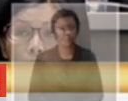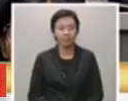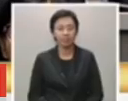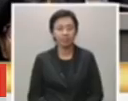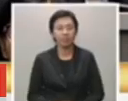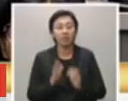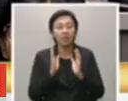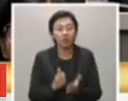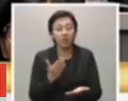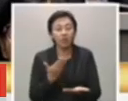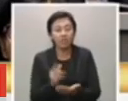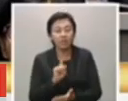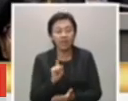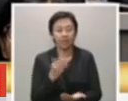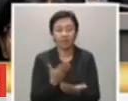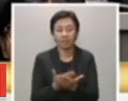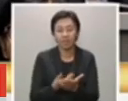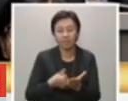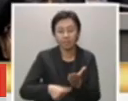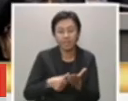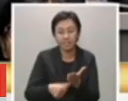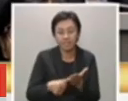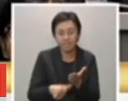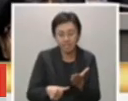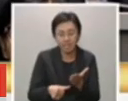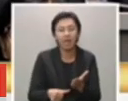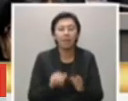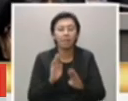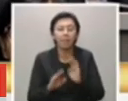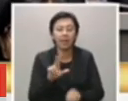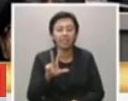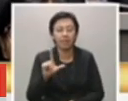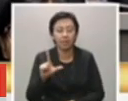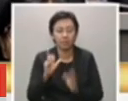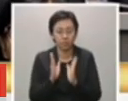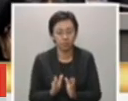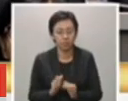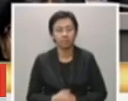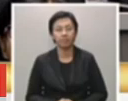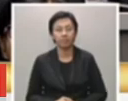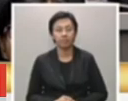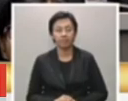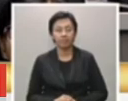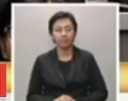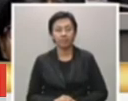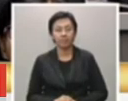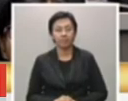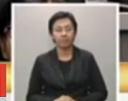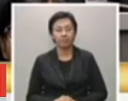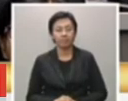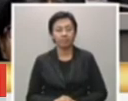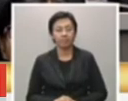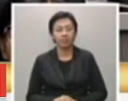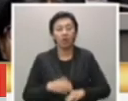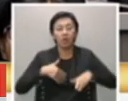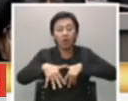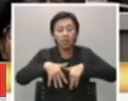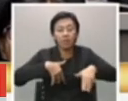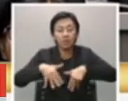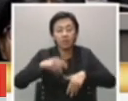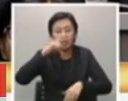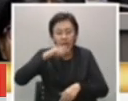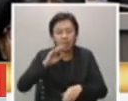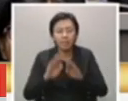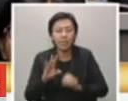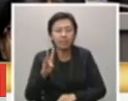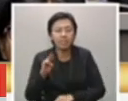คือคนที่เขาเป็นฐานภาษีเงินได้บุคคลธรรมดาแค่ประมาณ3ล้านรายเท่านั้นเองในขณะที่ประชาชนคนไทยอีกเกือ